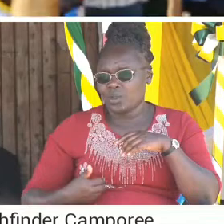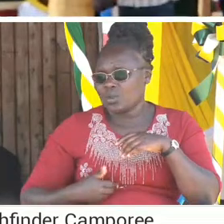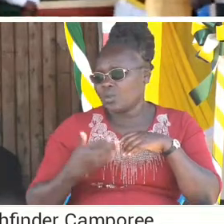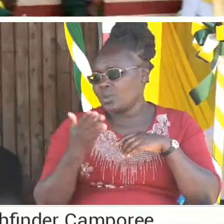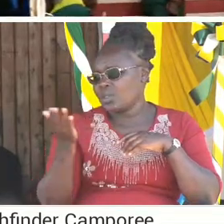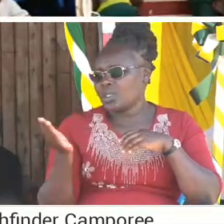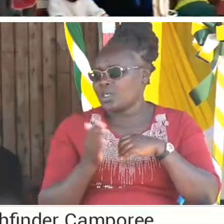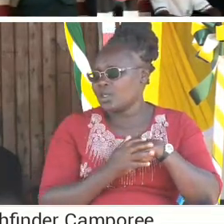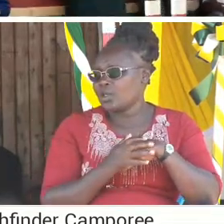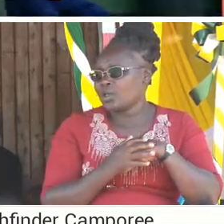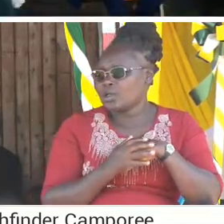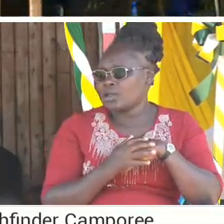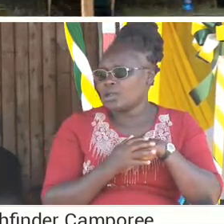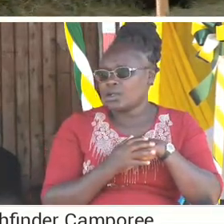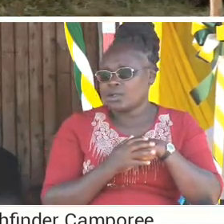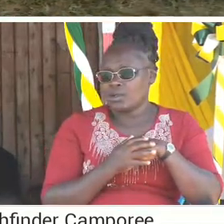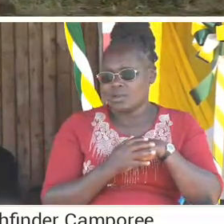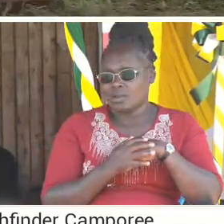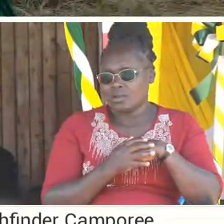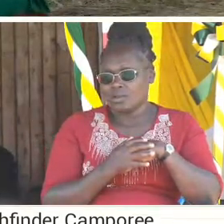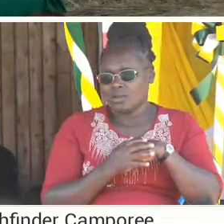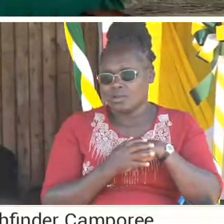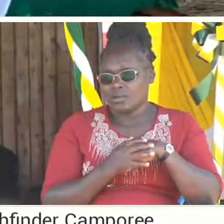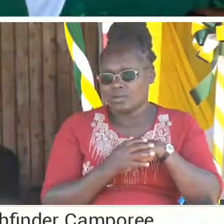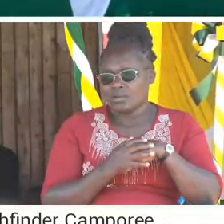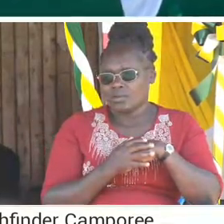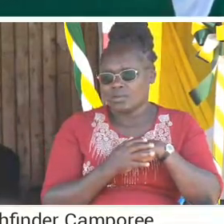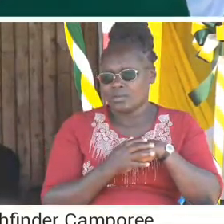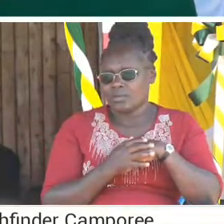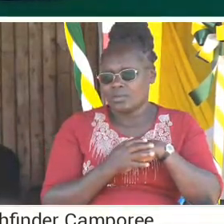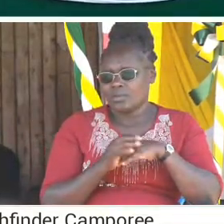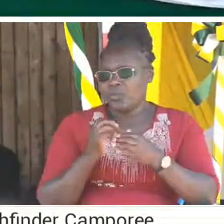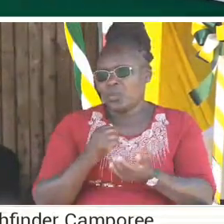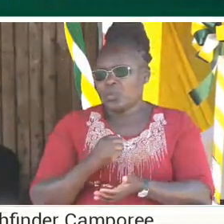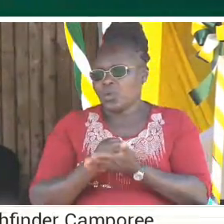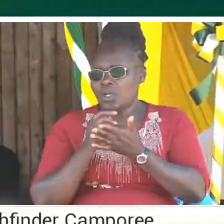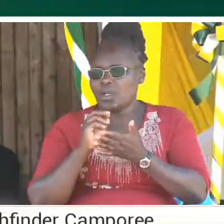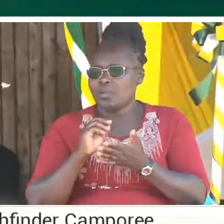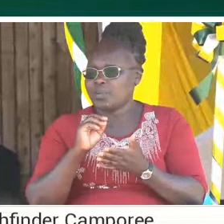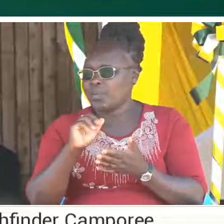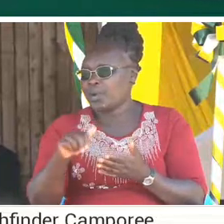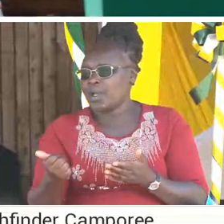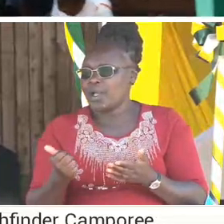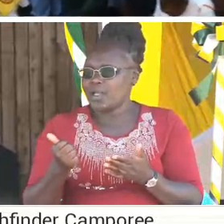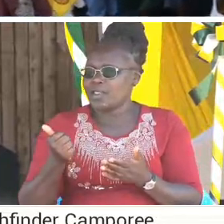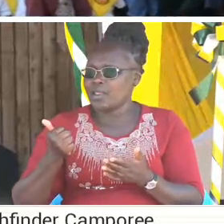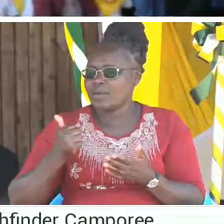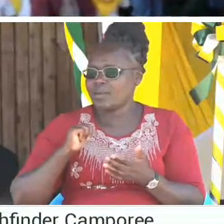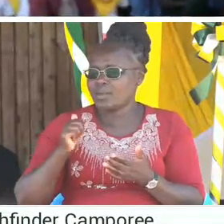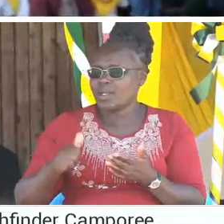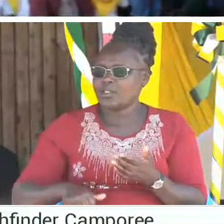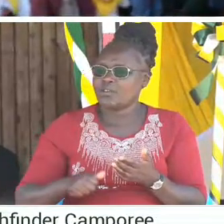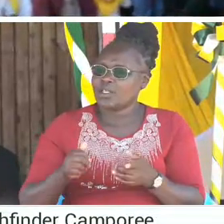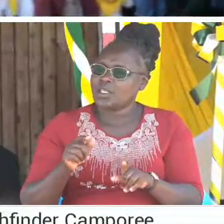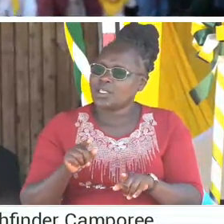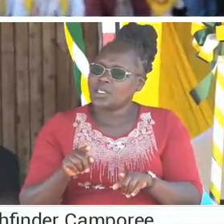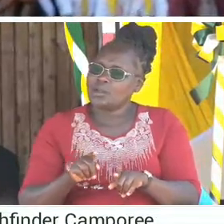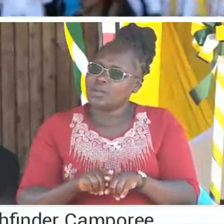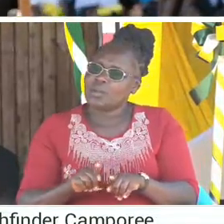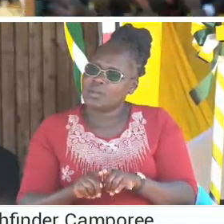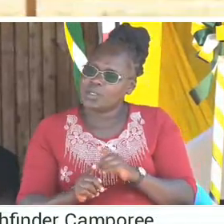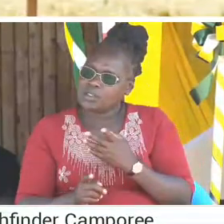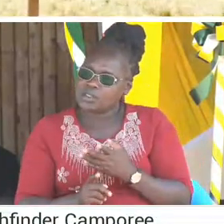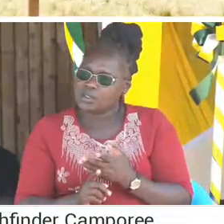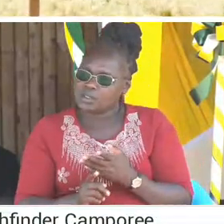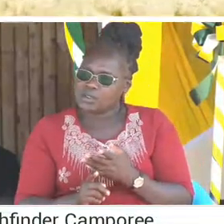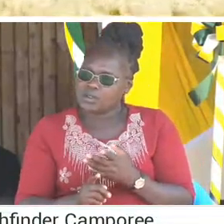kuvuta gundi. Waache. Tuwasaidie Pathfinder wenzetu waisikie sauti ya Bwana na kuifuata. Natamani vijana tulioko